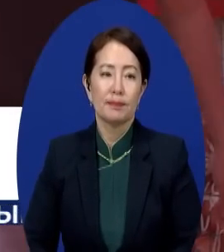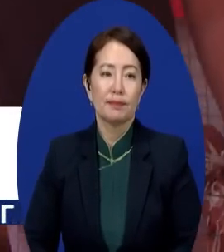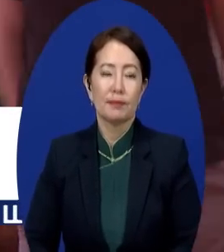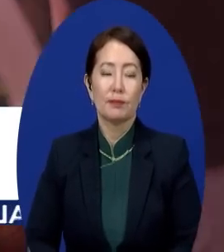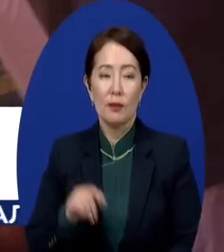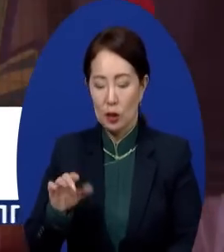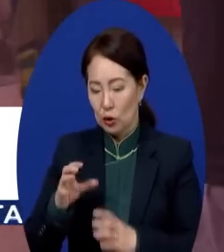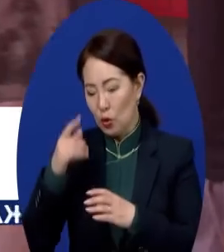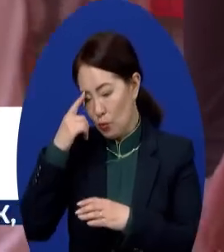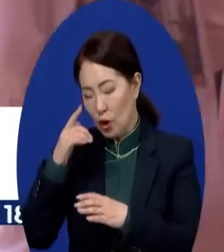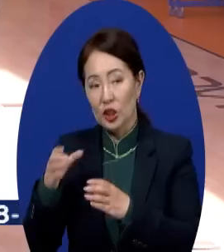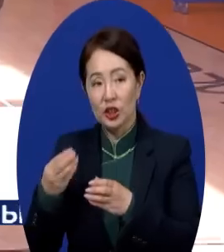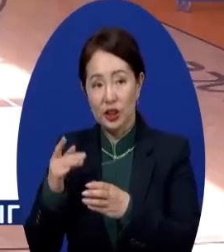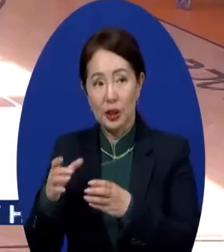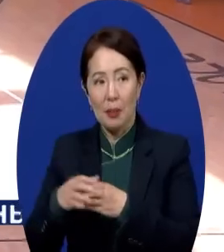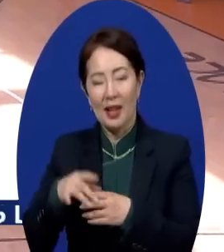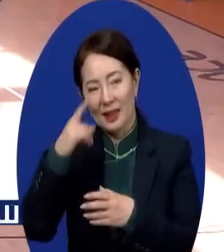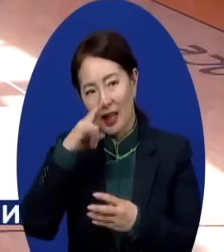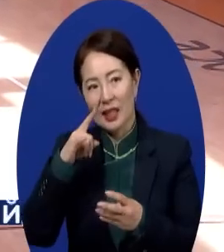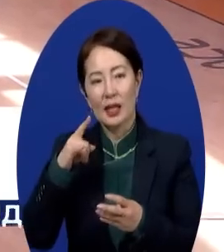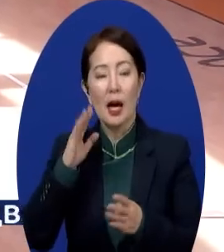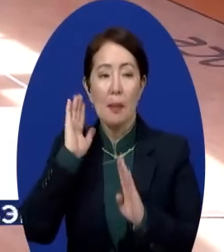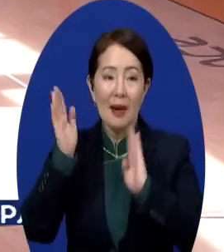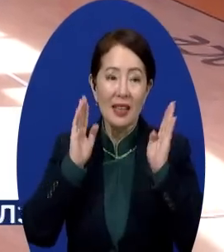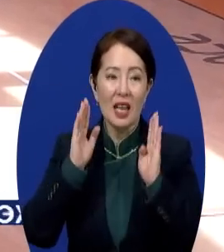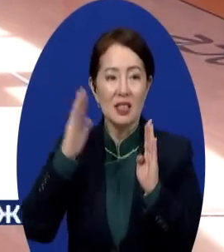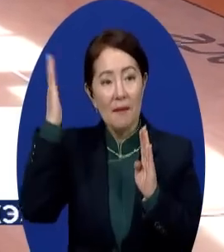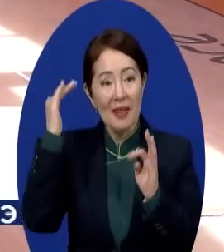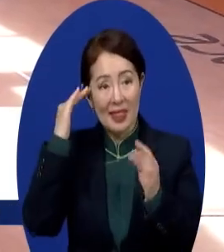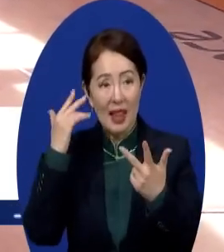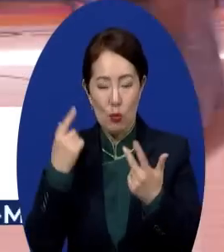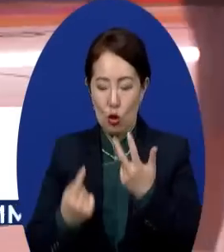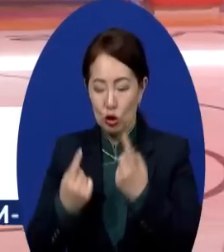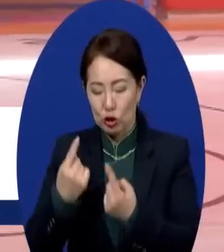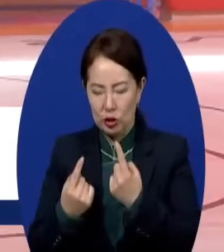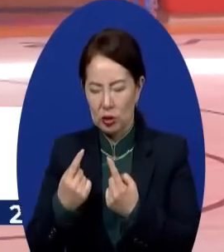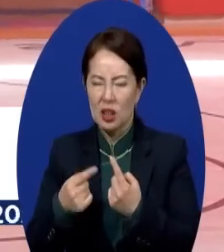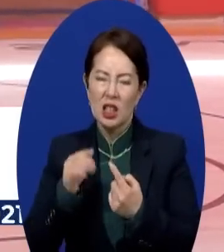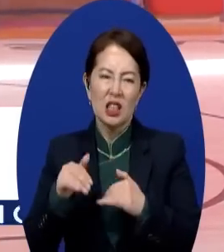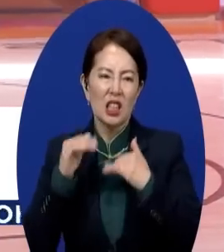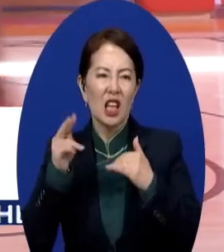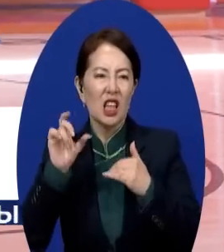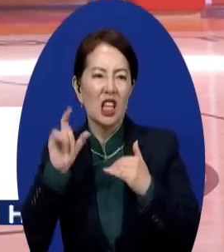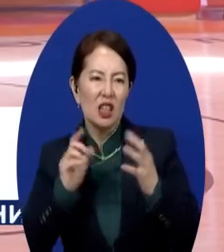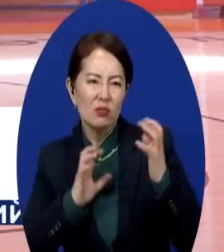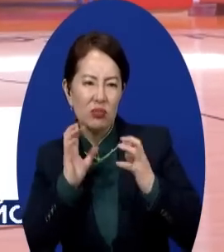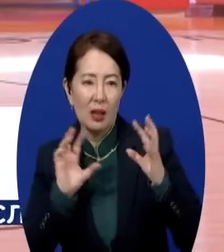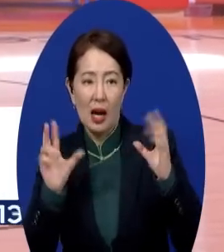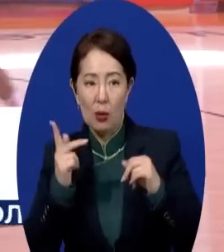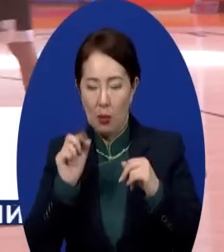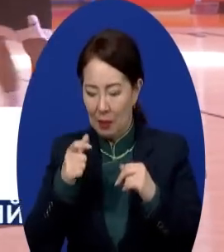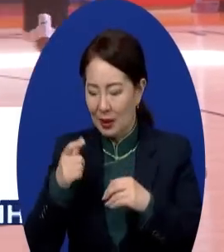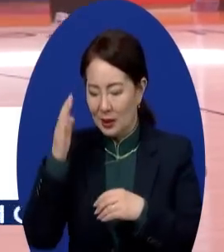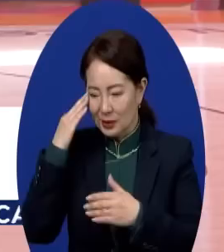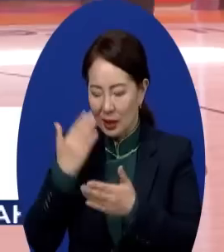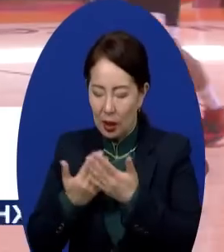Энэ хэсэгт Монгол улсын шиг шоваг Таиланд, Малайз, Вьетнамын багуудтай өрсөлдөх юм. За нэгдсэн дээдлийн тэмцээнд өрсөлдсөн 13 багийн тасгалжуулагчдын